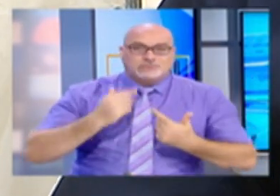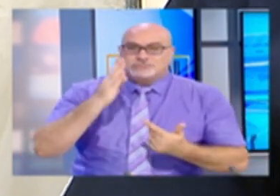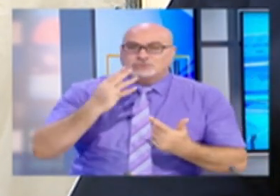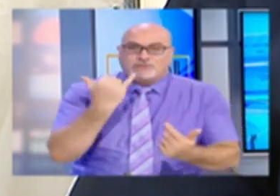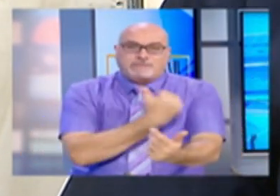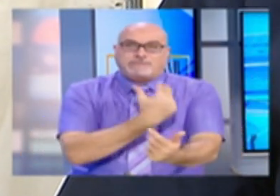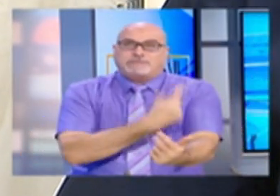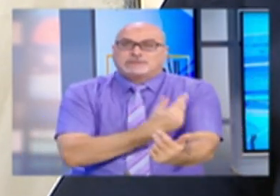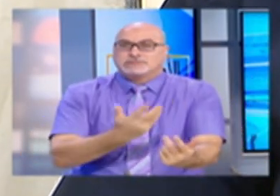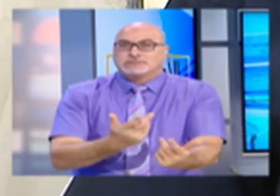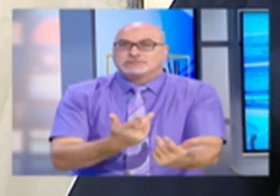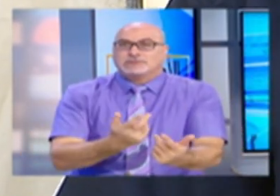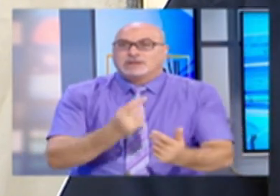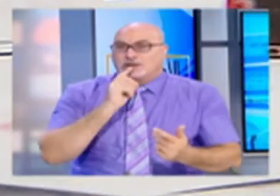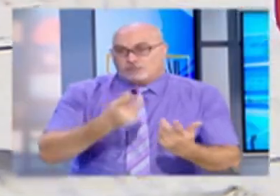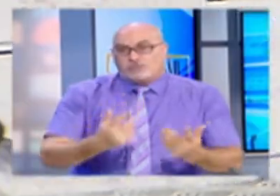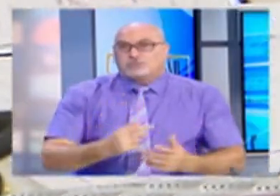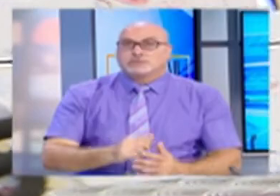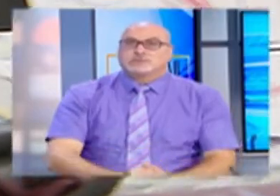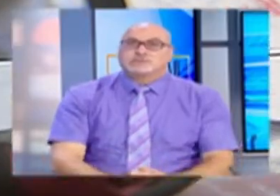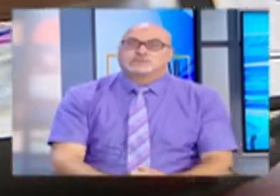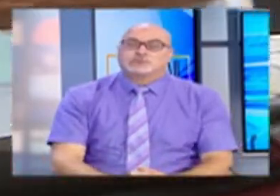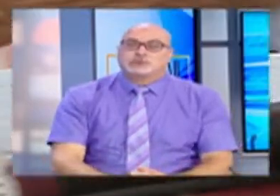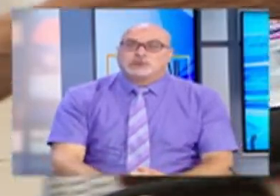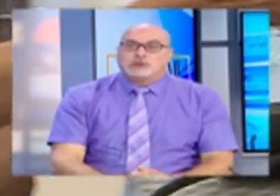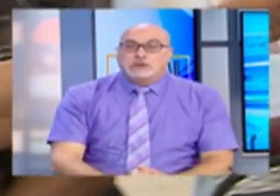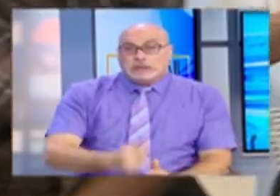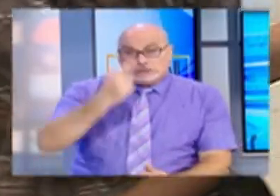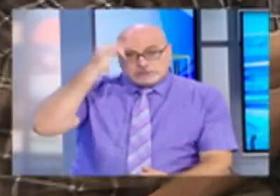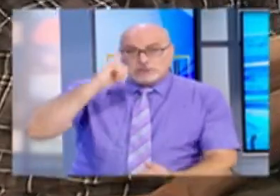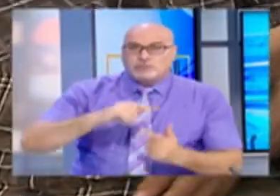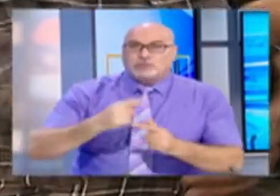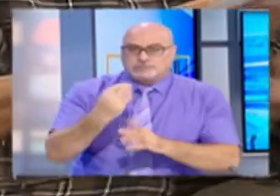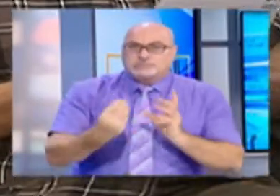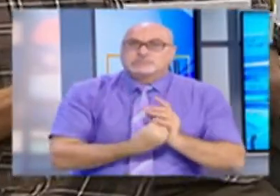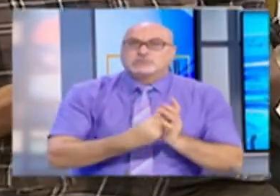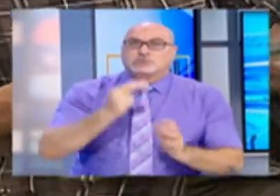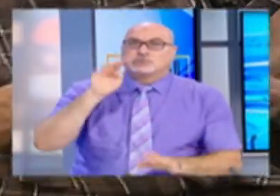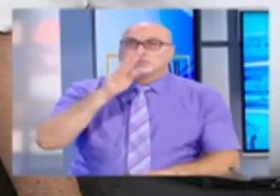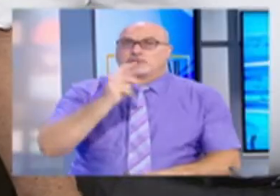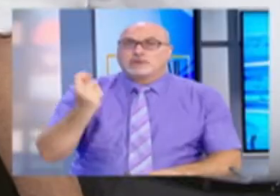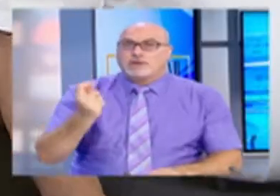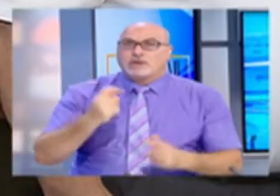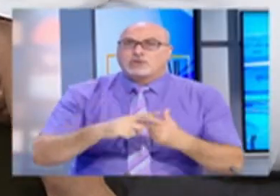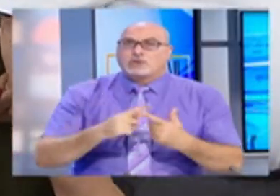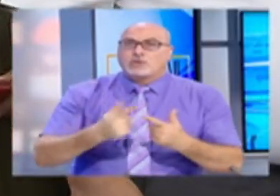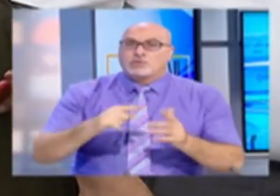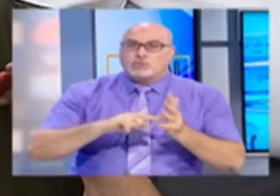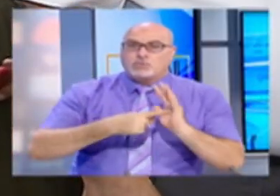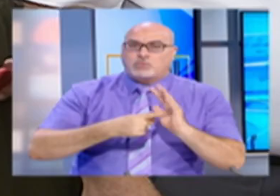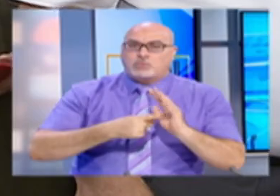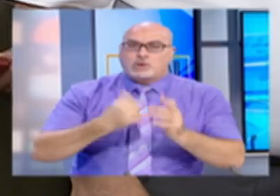علاش ما نفاكسينيوش. المبادرة ترمي إلى ضمان انخراط العمال في العملية، وهذا بتسخير نقاط